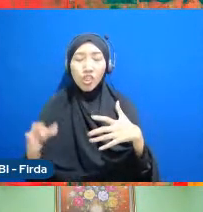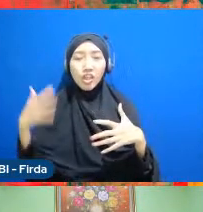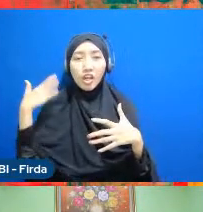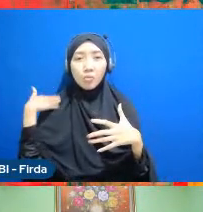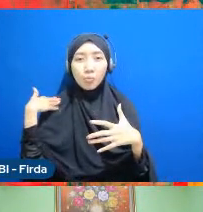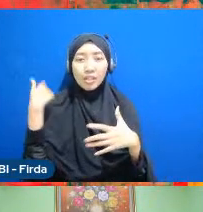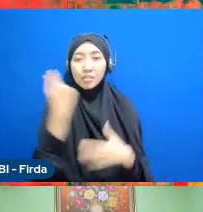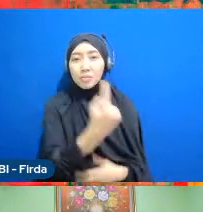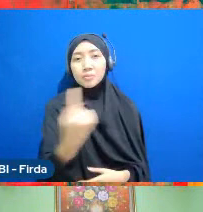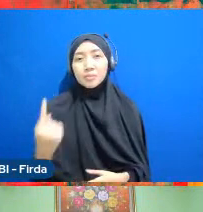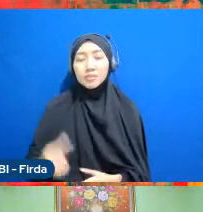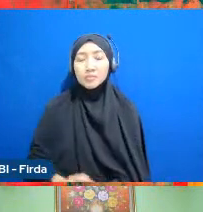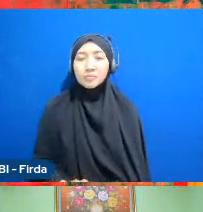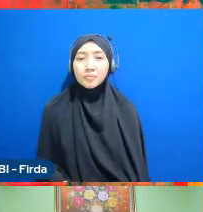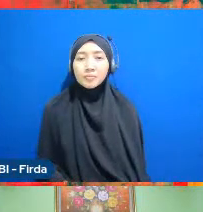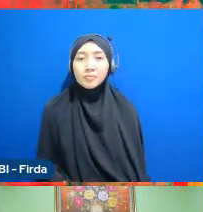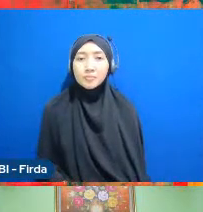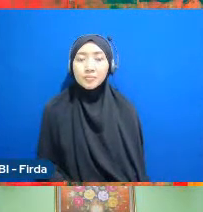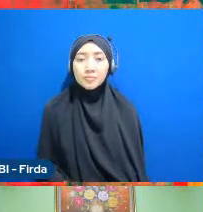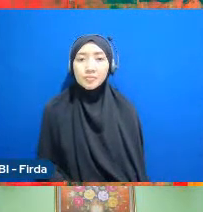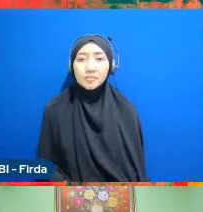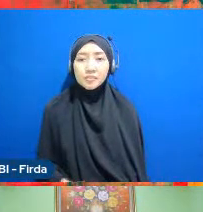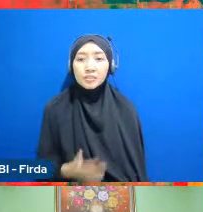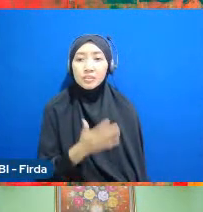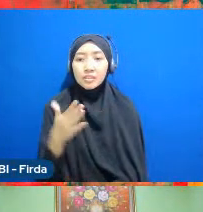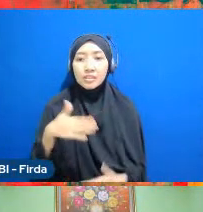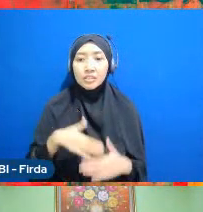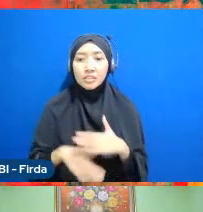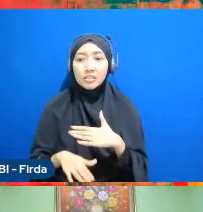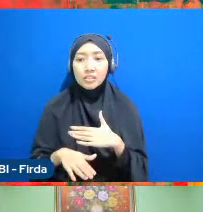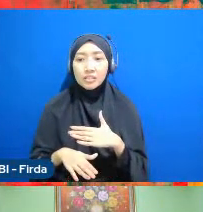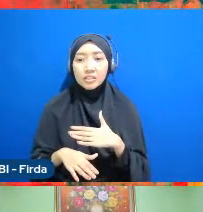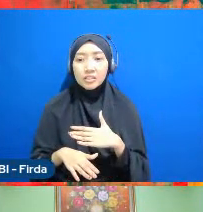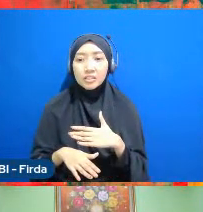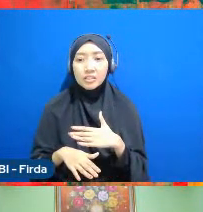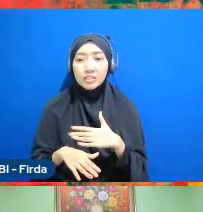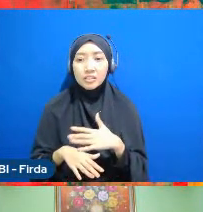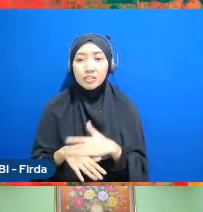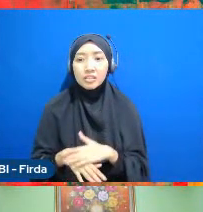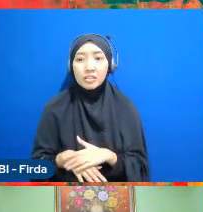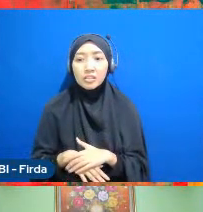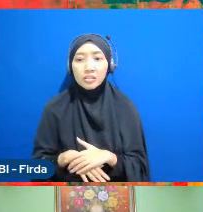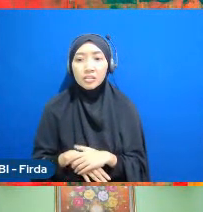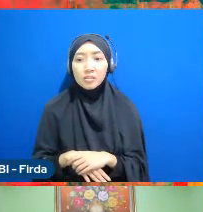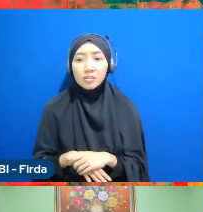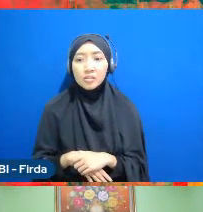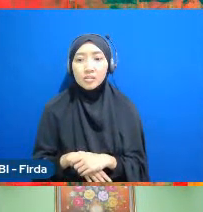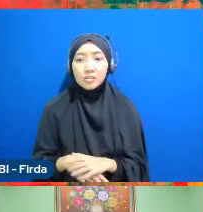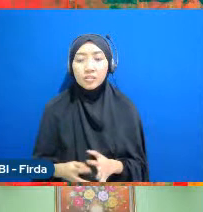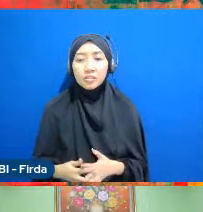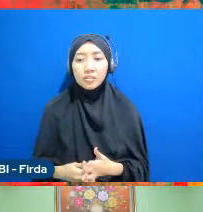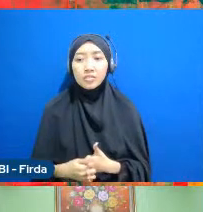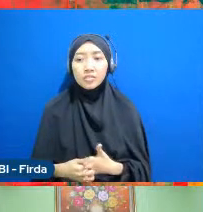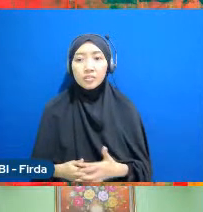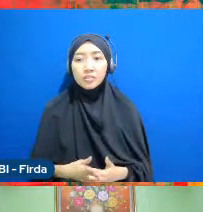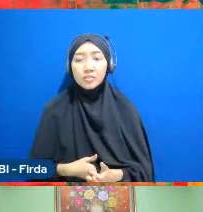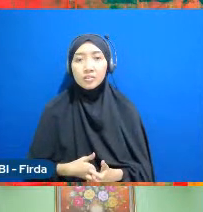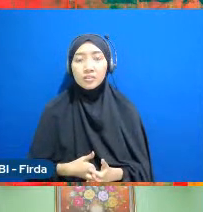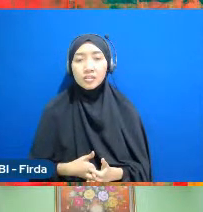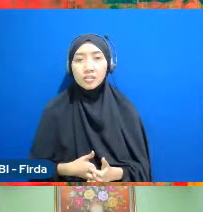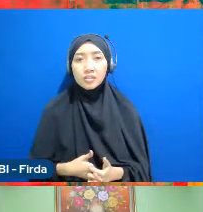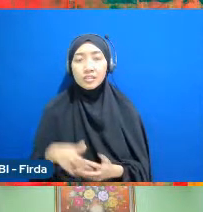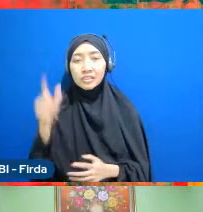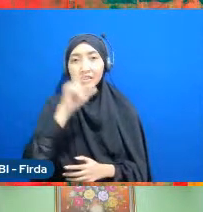kabupaten ya. Lalu klik silakan pilih sesuai kabupaten kota yang sahabat